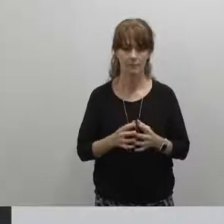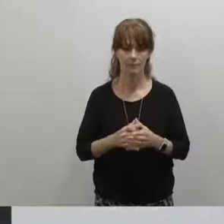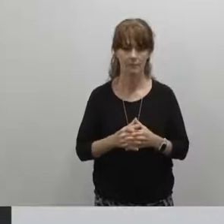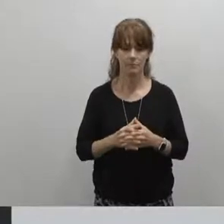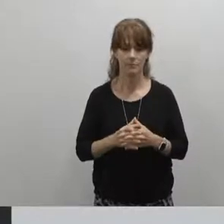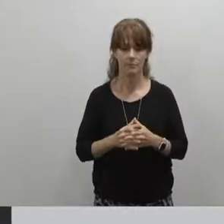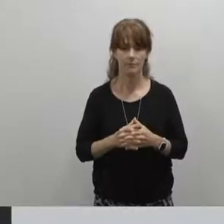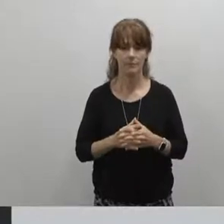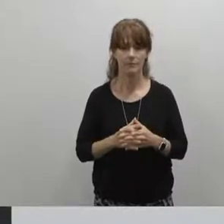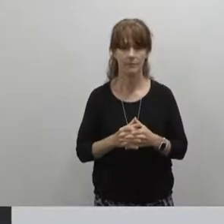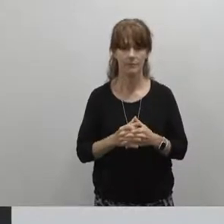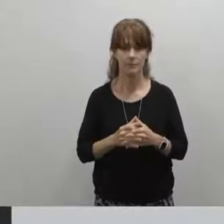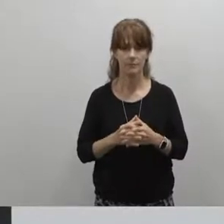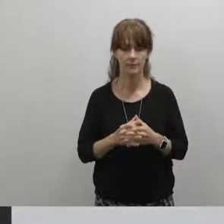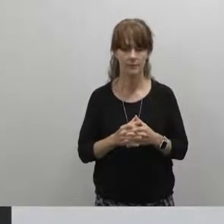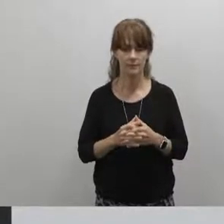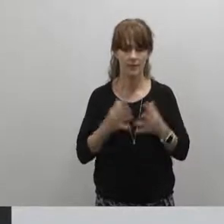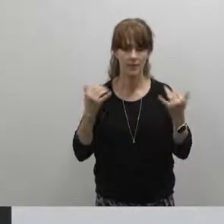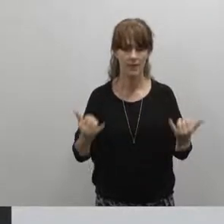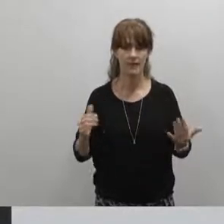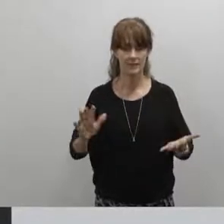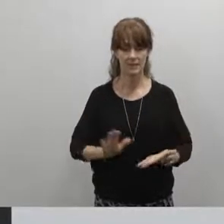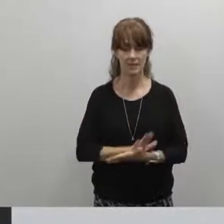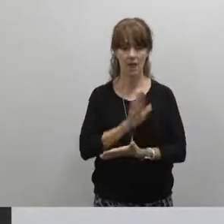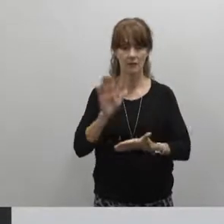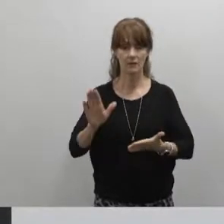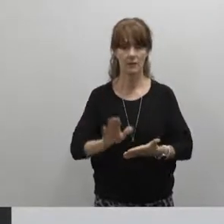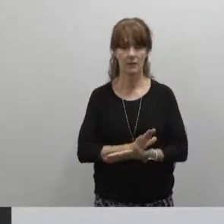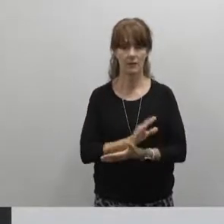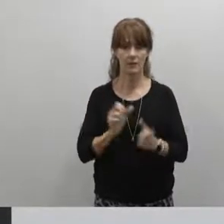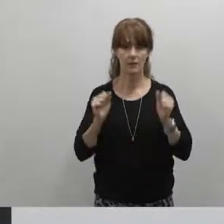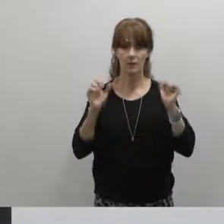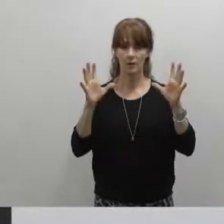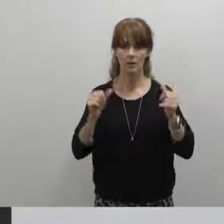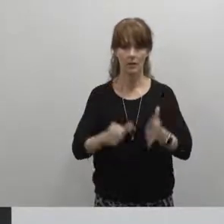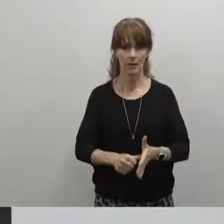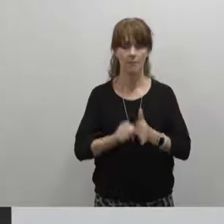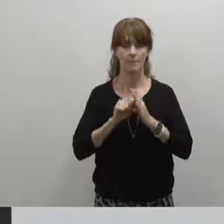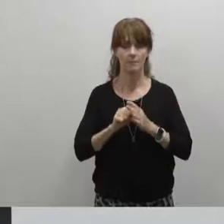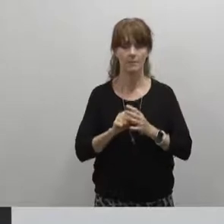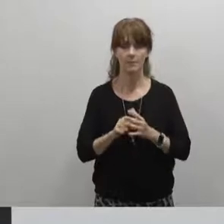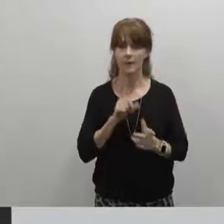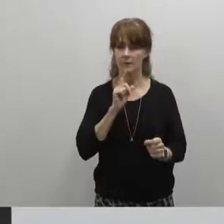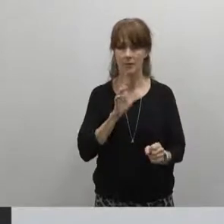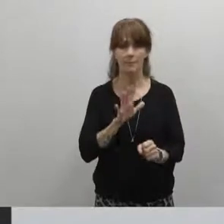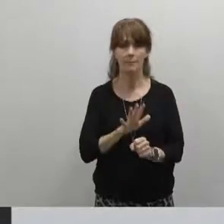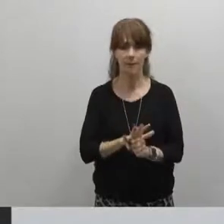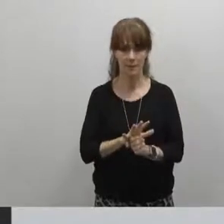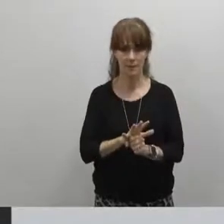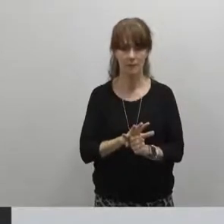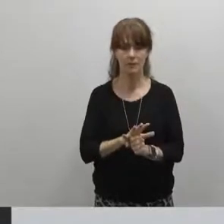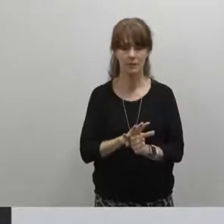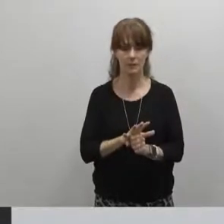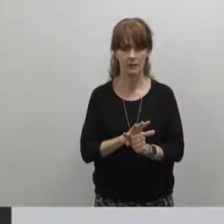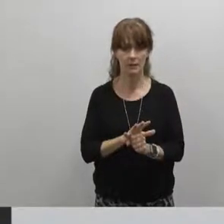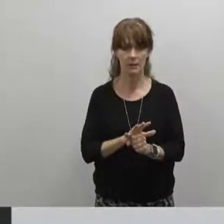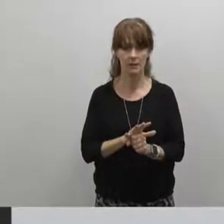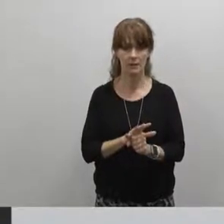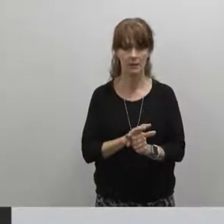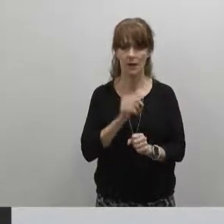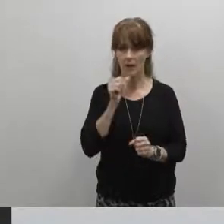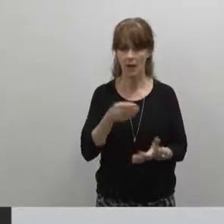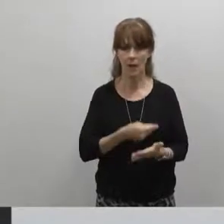រួមចំណែកជាមួយ Districtក្នុងឯកសារហ្នឹងគឺវាមានភាពអស្ចារ្យណាស់ពីព្រោះវាមានការ